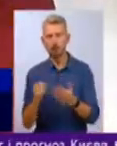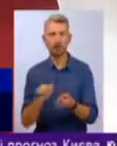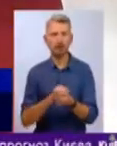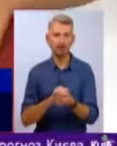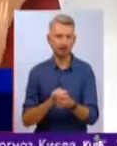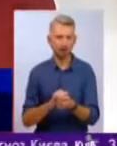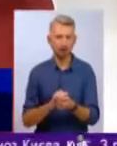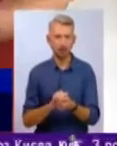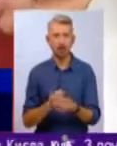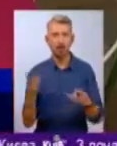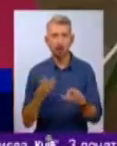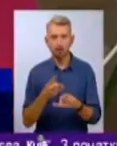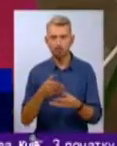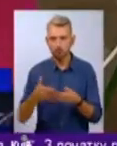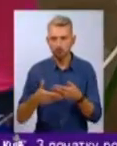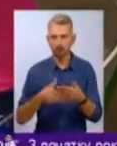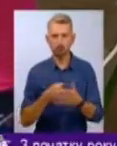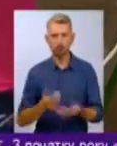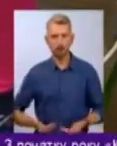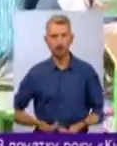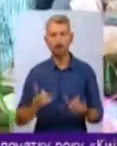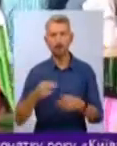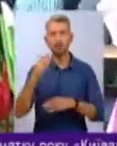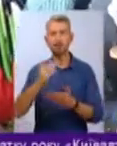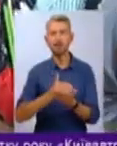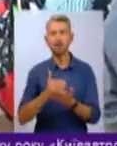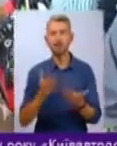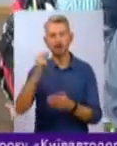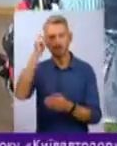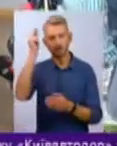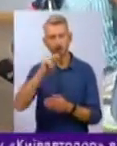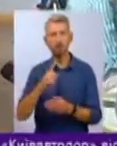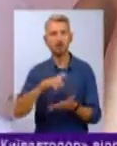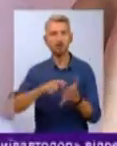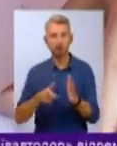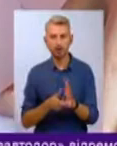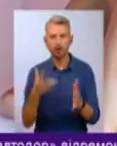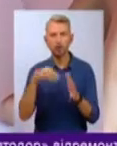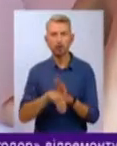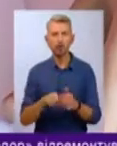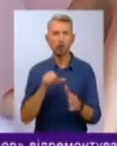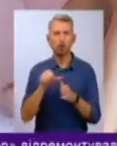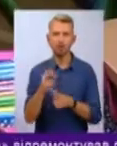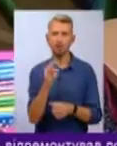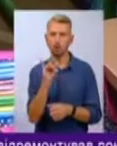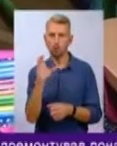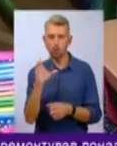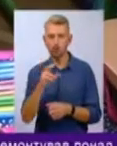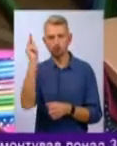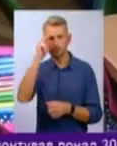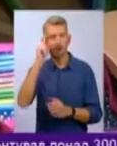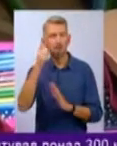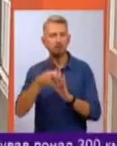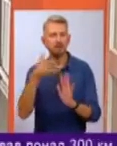матеріали. Їм треба до життя підводити їх. Відтепер предмети, які вивчають першачки, інтегровані в окремий курс, під час якого учні вчаться